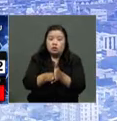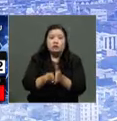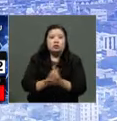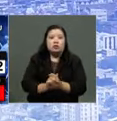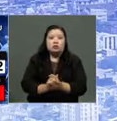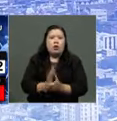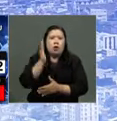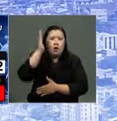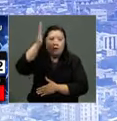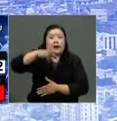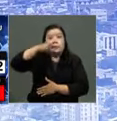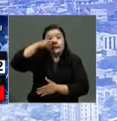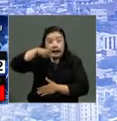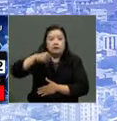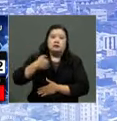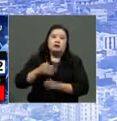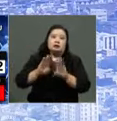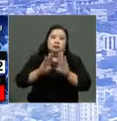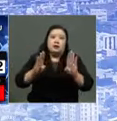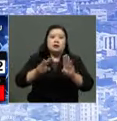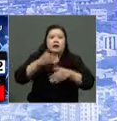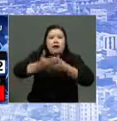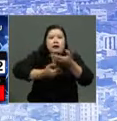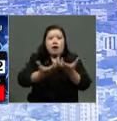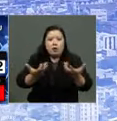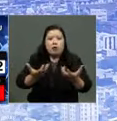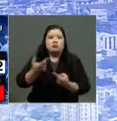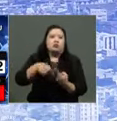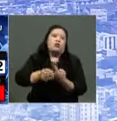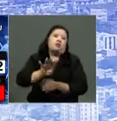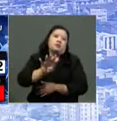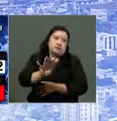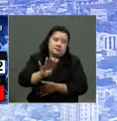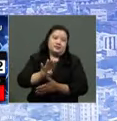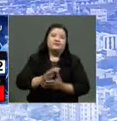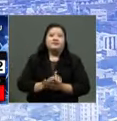นี้ถึงเวลามีคนติดเชื้อแล้วท่านทิ้งเรียกว่าเราสแกนมาไว้ทุกๆที่เนี่ยจะมีคนมาโทรมาบอกท่านนะครับว่าท่านจะต้องเข้ามารีบรับการตรวจยังไงเพื่อสุขภาพของท่านเองเพื่อการป้องกันควบคุมโรคได้อย่างดีนี่คือทางรอดนะครับที่เราต้องร่วมกันทำนะครับเพื่อที่เราจะได้ไประยะที่4ต่อนะครับถ้า 3เราสำเร็จ 4